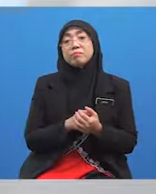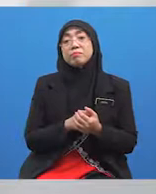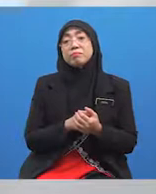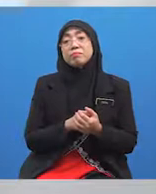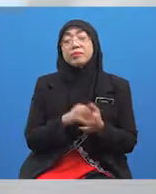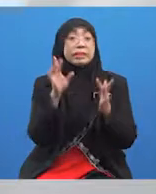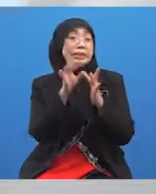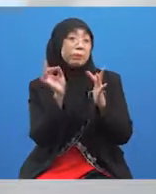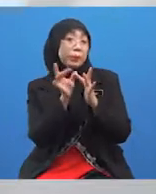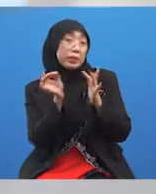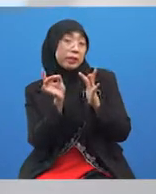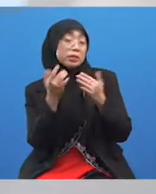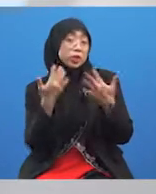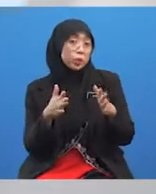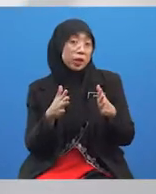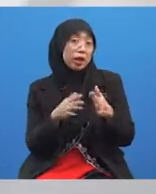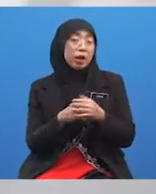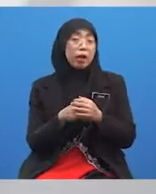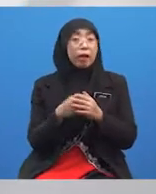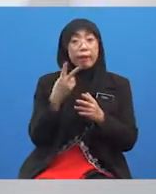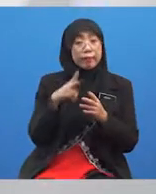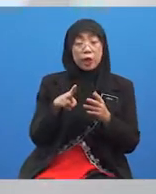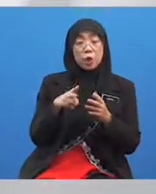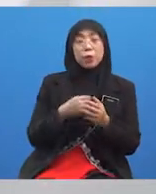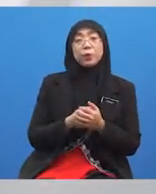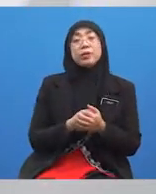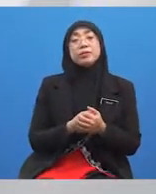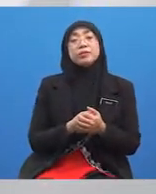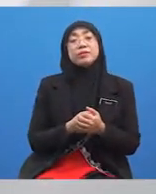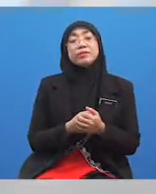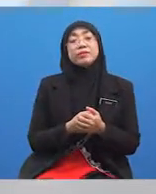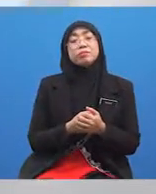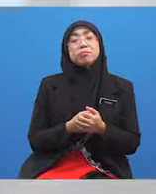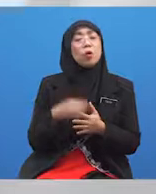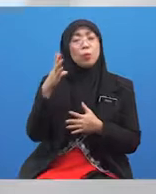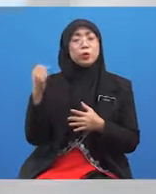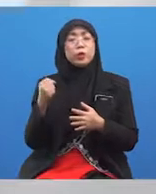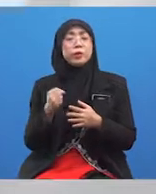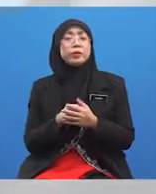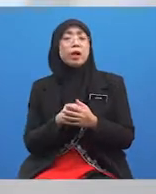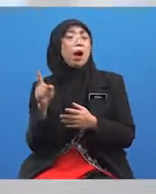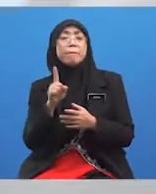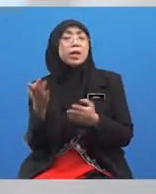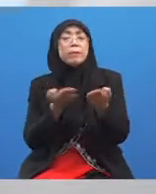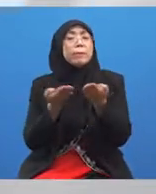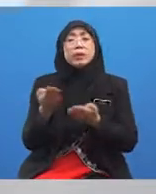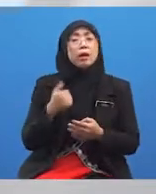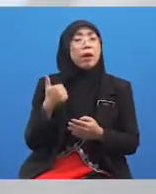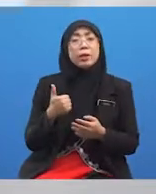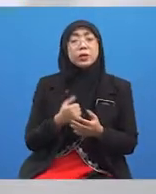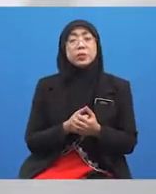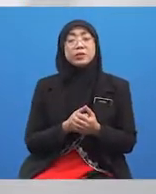pembekal. Berdasarkan kepuasan penggunaan bahan mentah, akhirnya syarikat akan membuat keputusan untuk